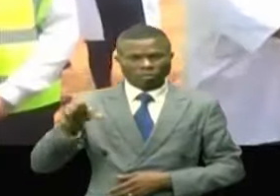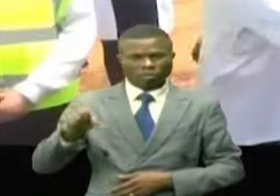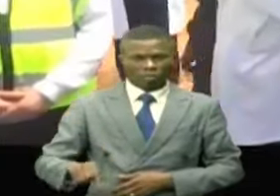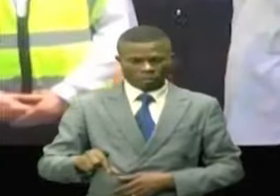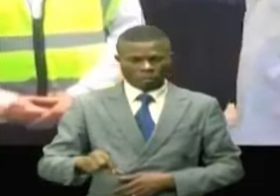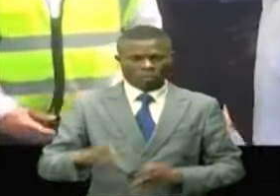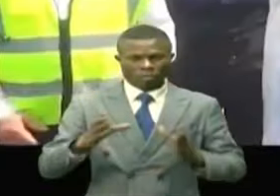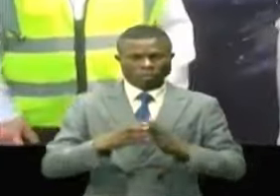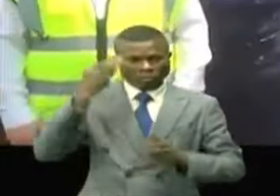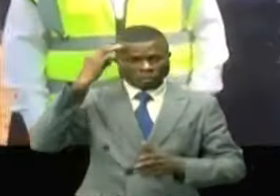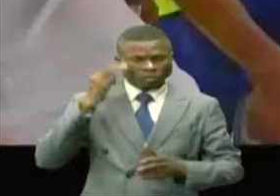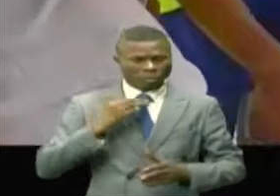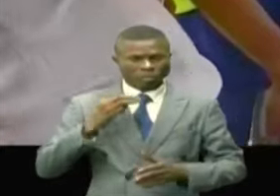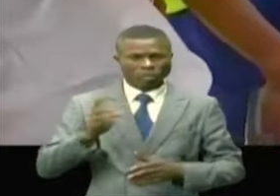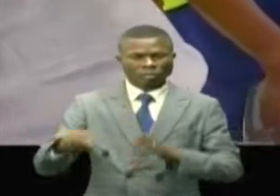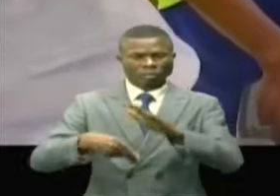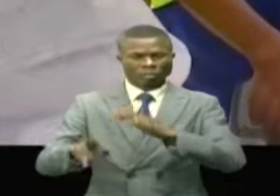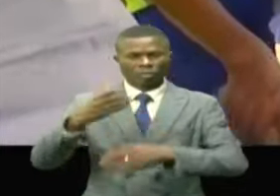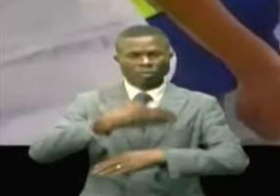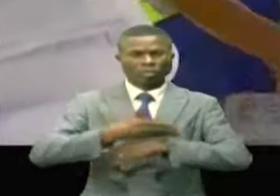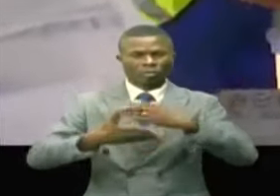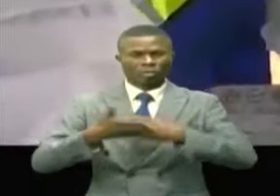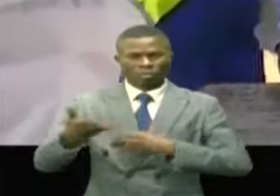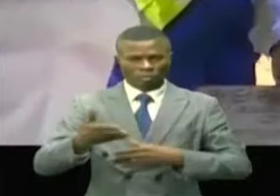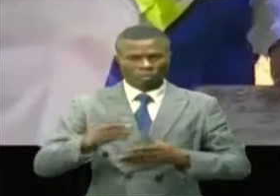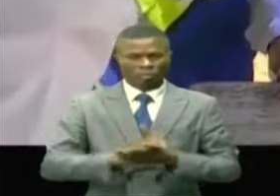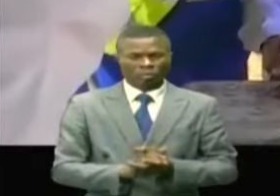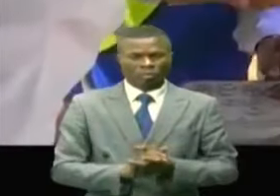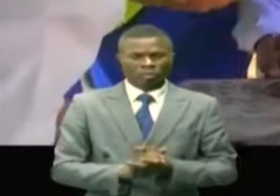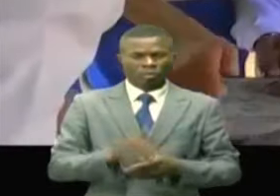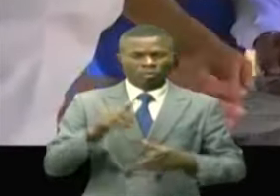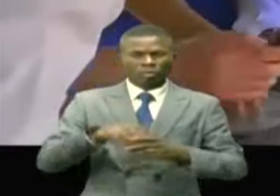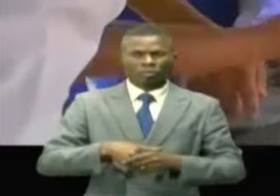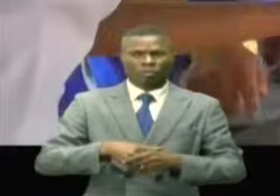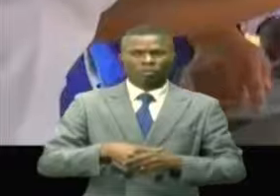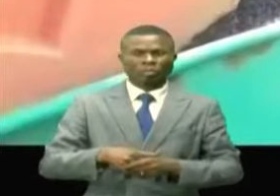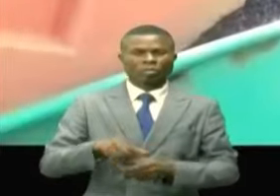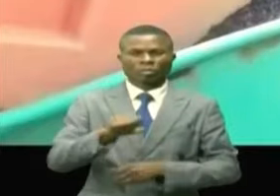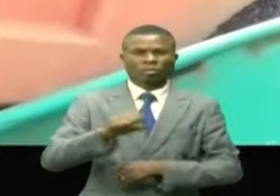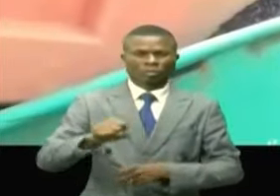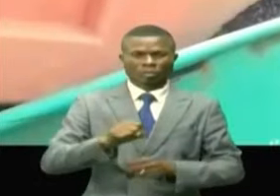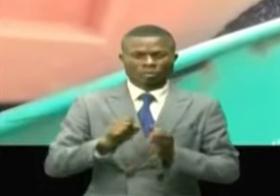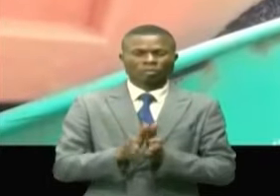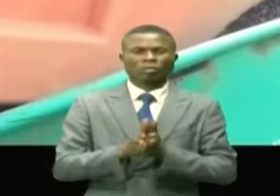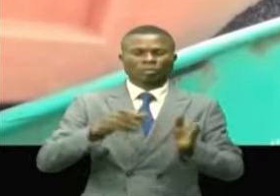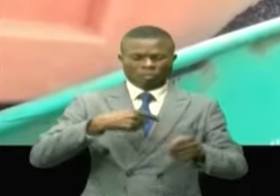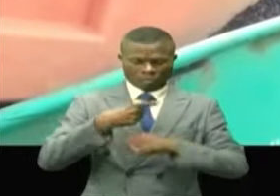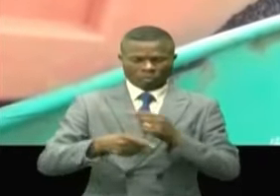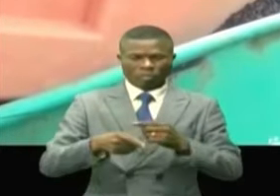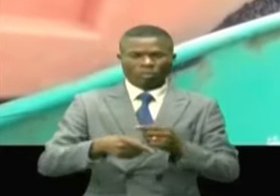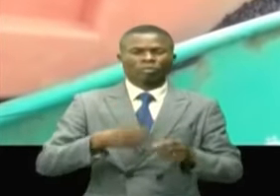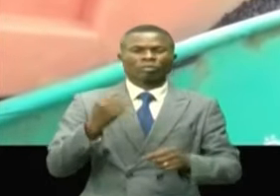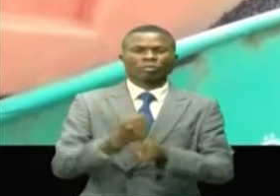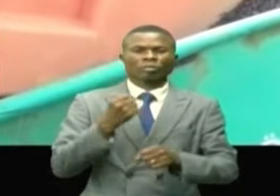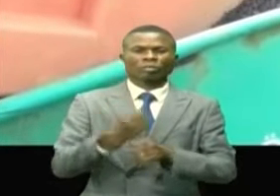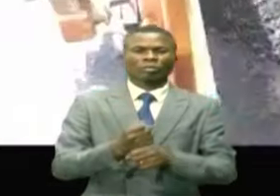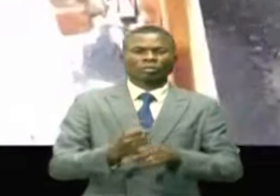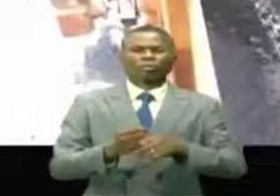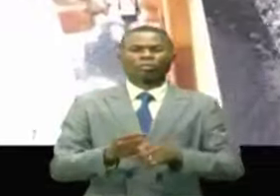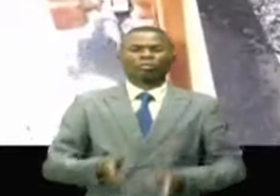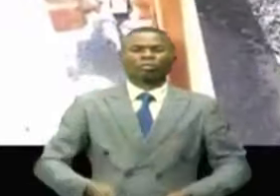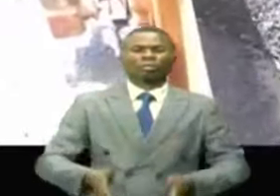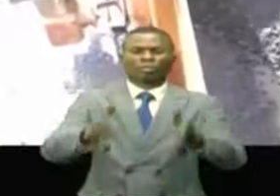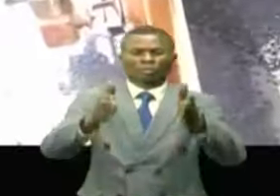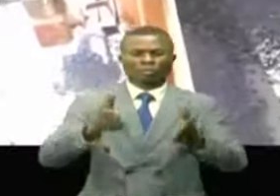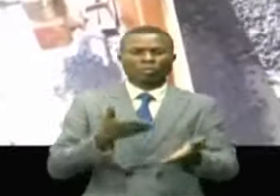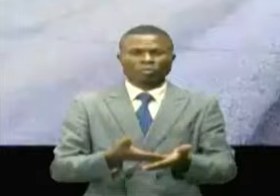infrastructures ERC Saku lukosa a à bord d'un engin lancé officiellement les travaux de la peau de la Rober sur